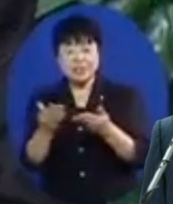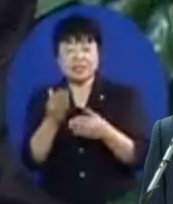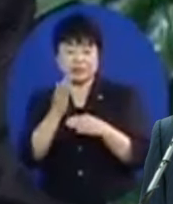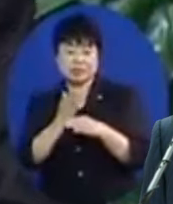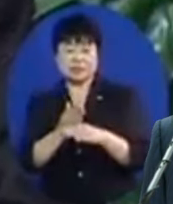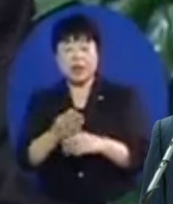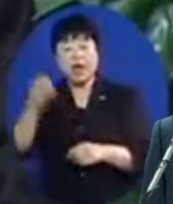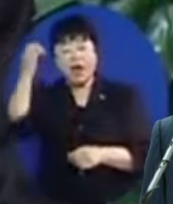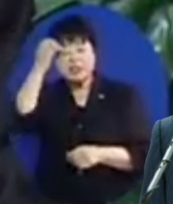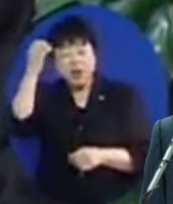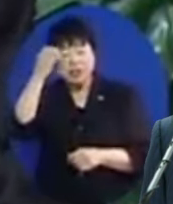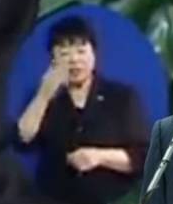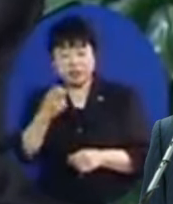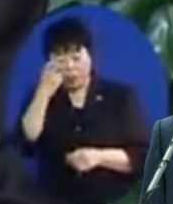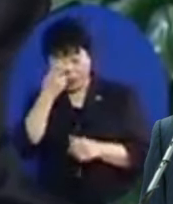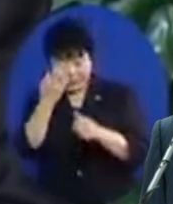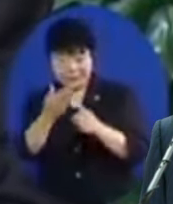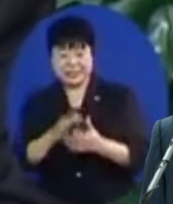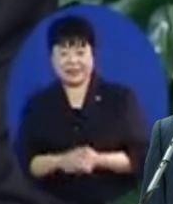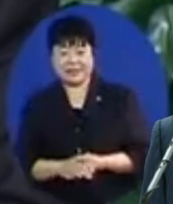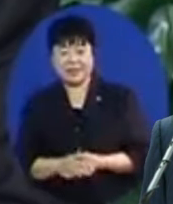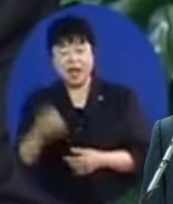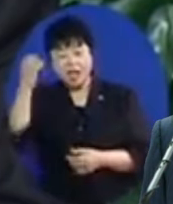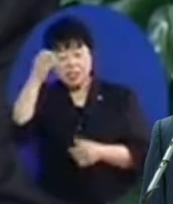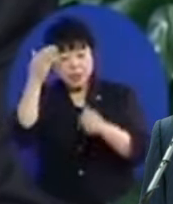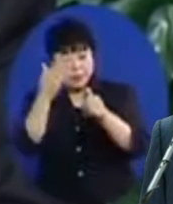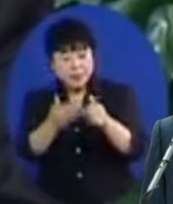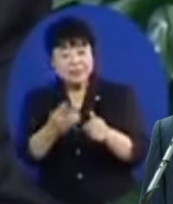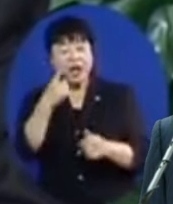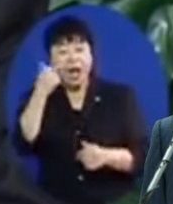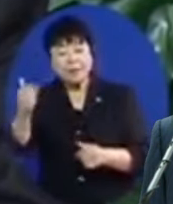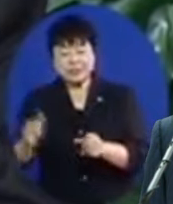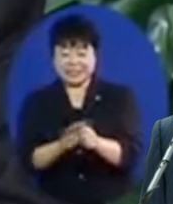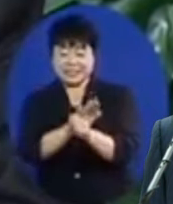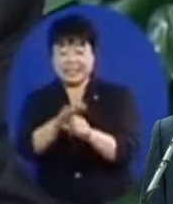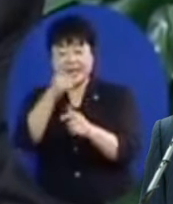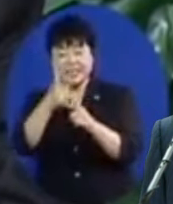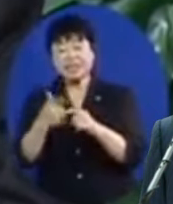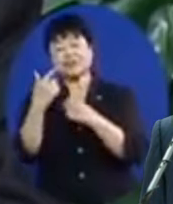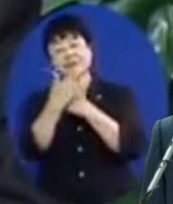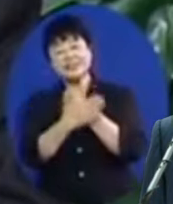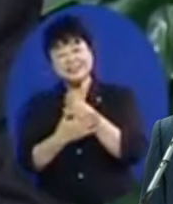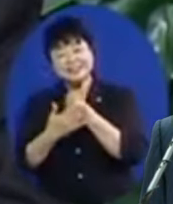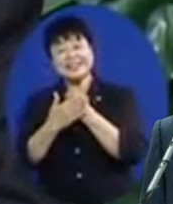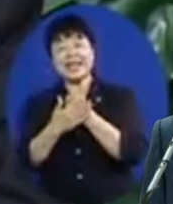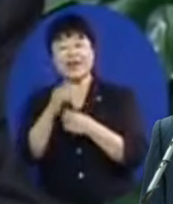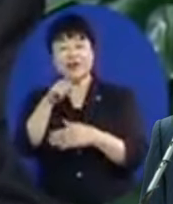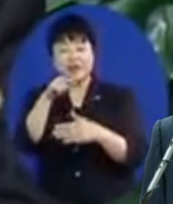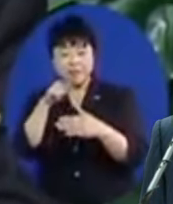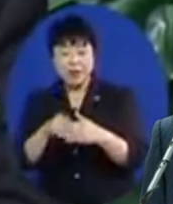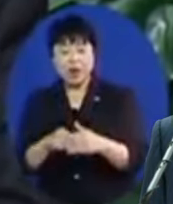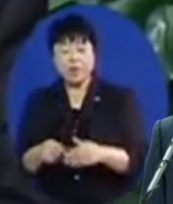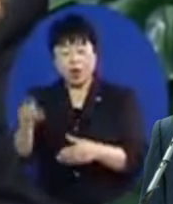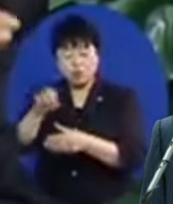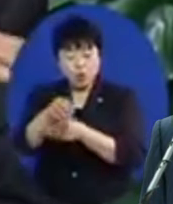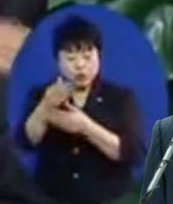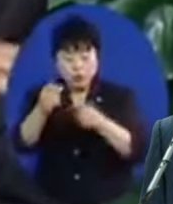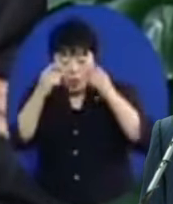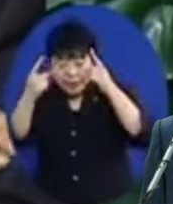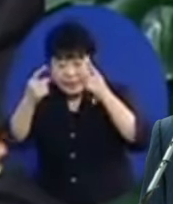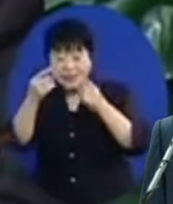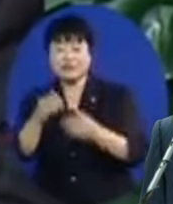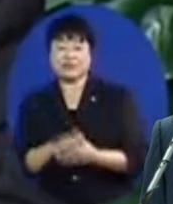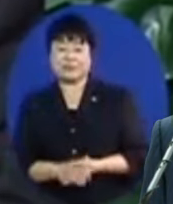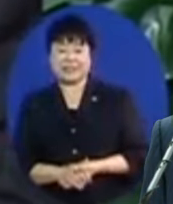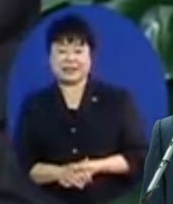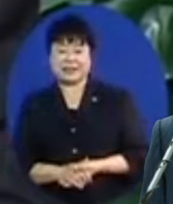분이 성령 보혜사이신 것입니다. 성령께서는 아버지의 사랑과 예수님의 은혜를 우리의 마음에 부어주시고 깨닫게 해주시는